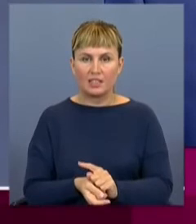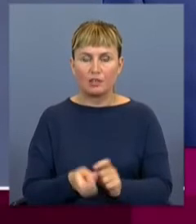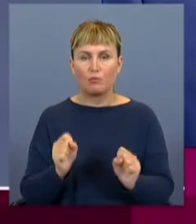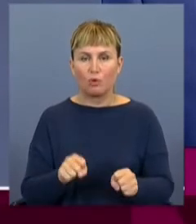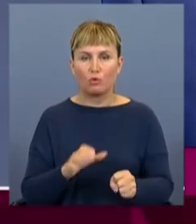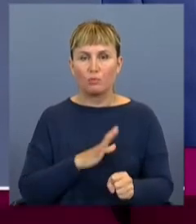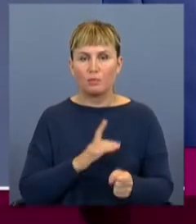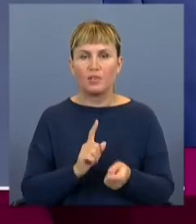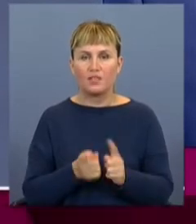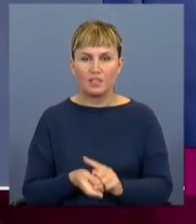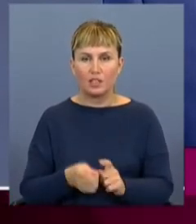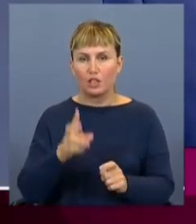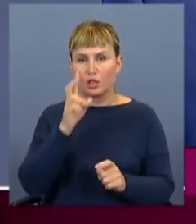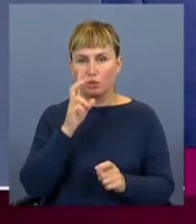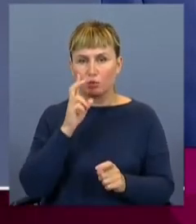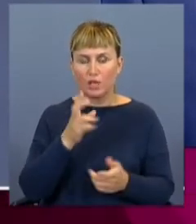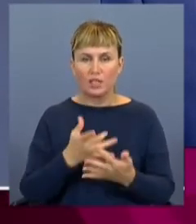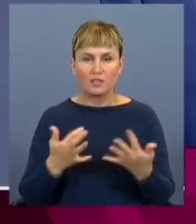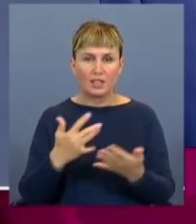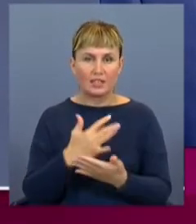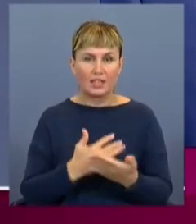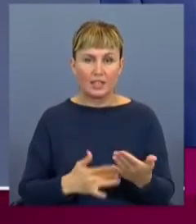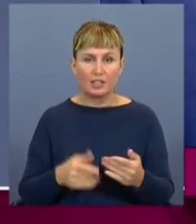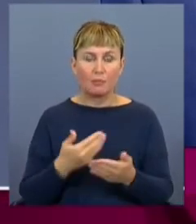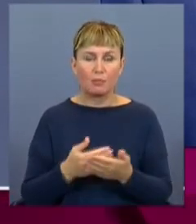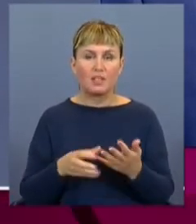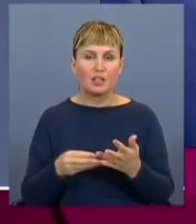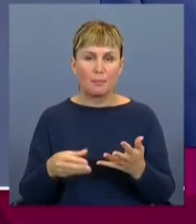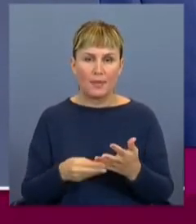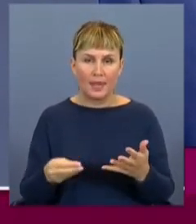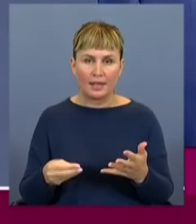могут быть переведены государственные реестры, например, земельные или